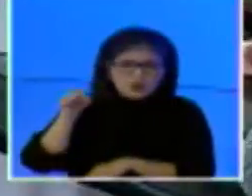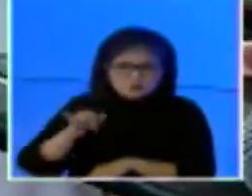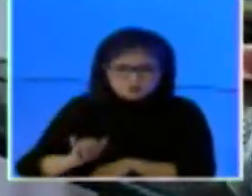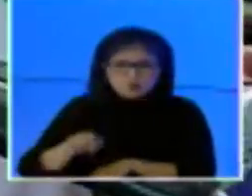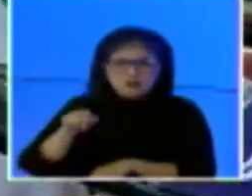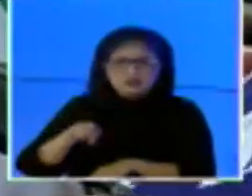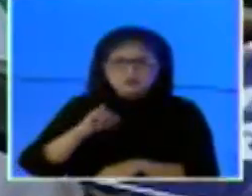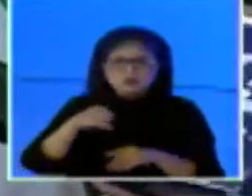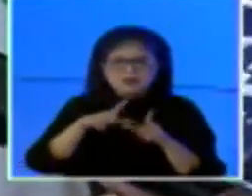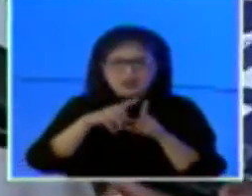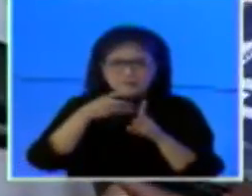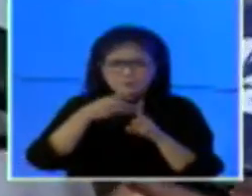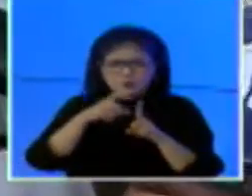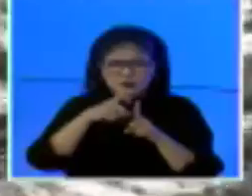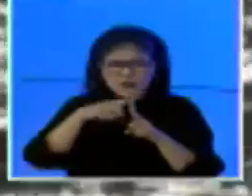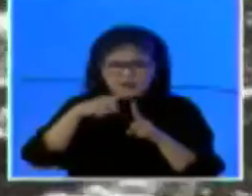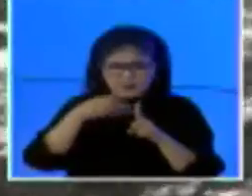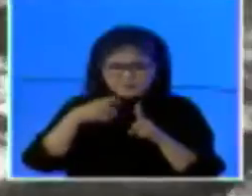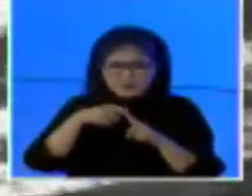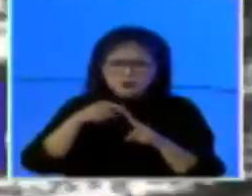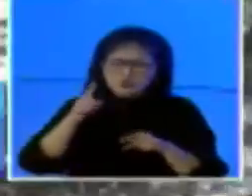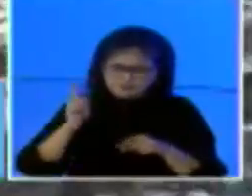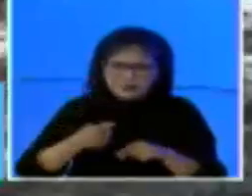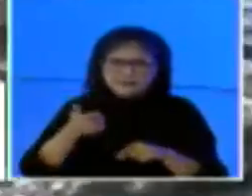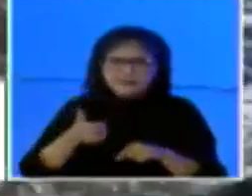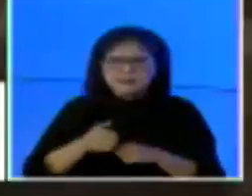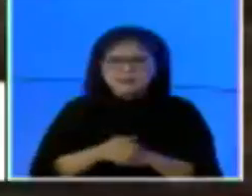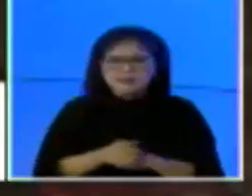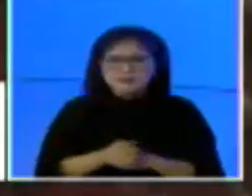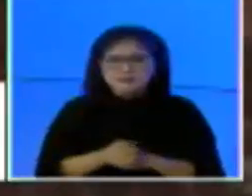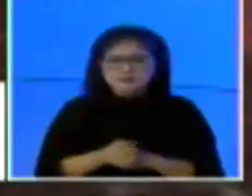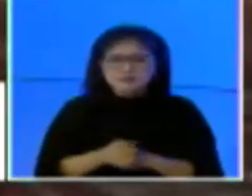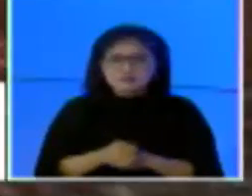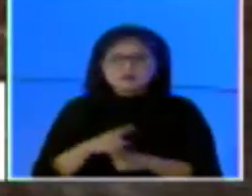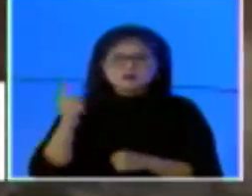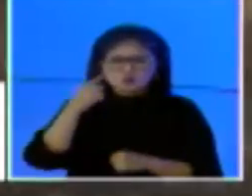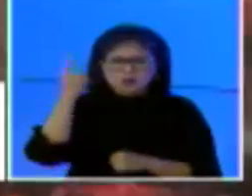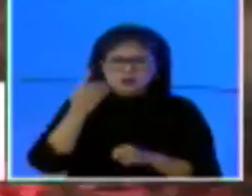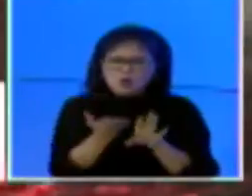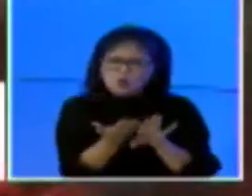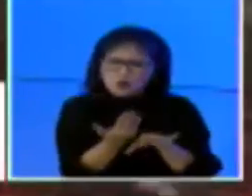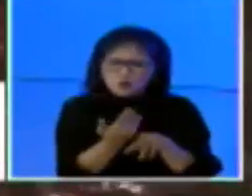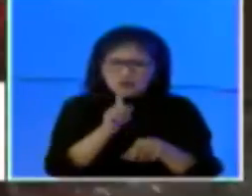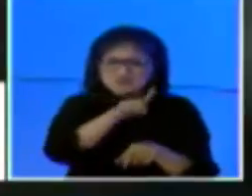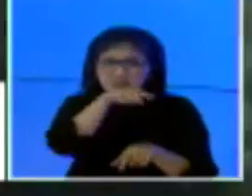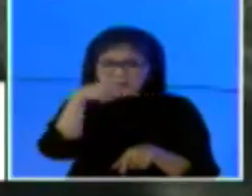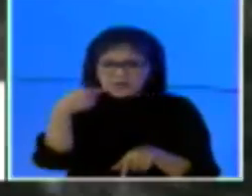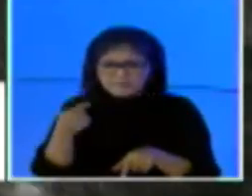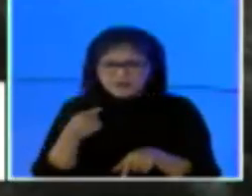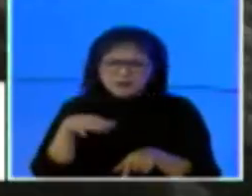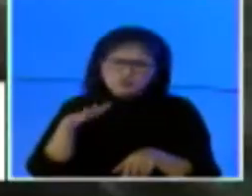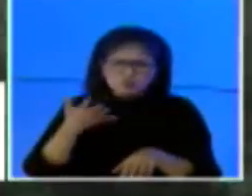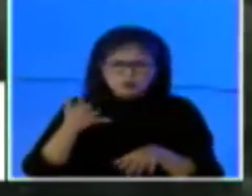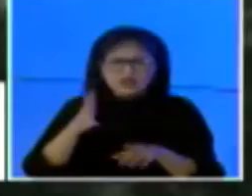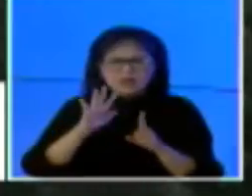juga termasuk di dalamnya. Menurut BMKG, fenomena ini akan terus berulang hingga pertengahan Februari. Untuk itu, warga di